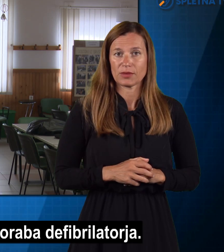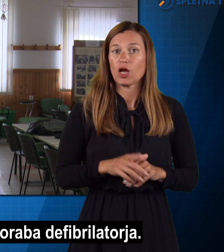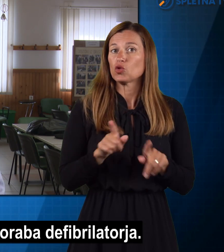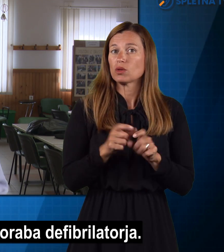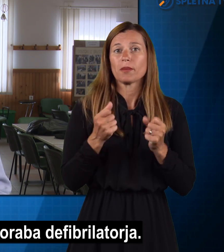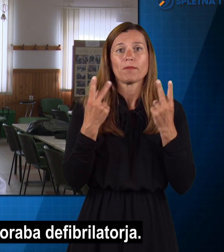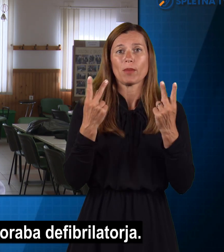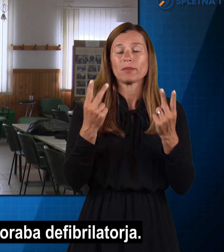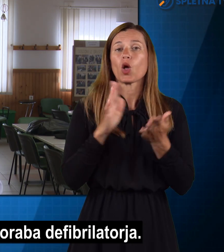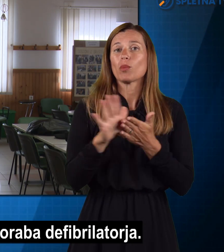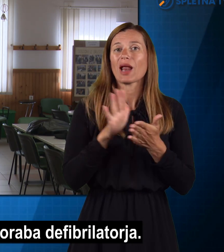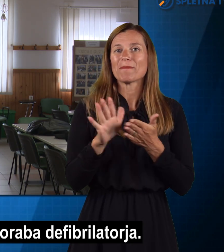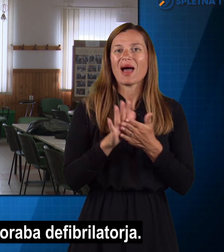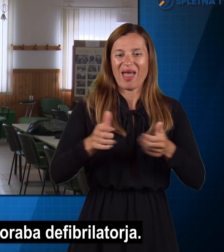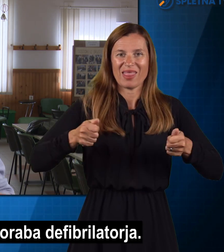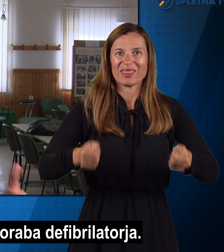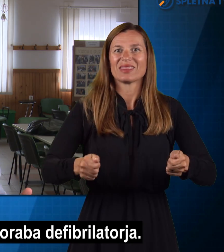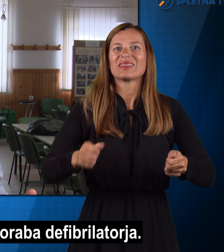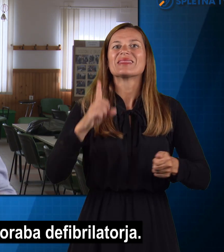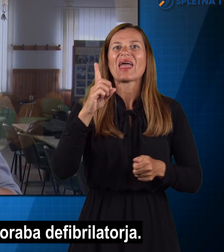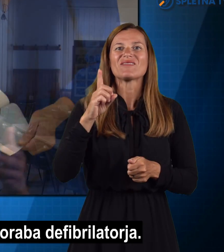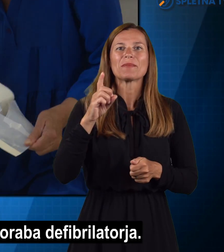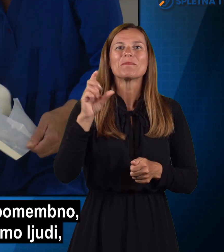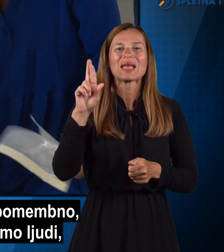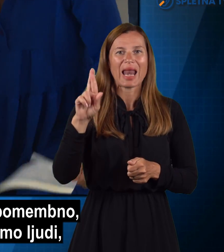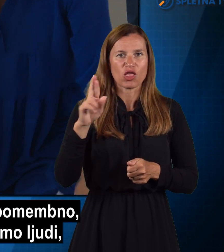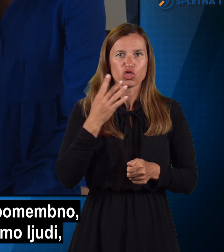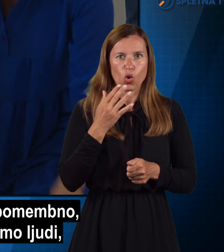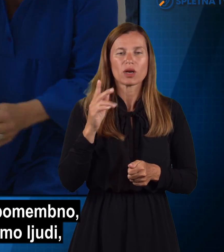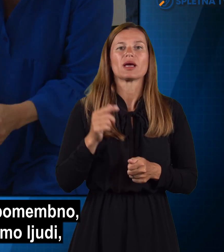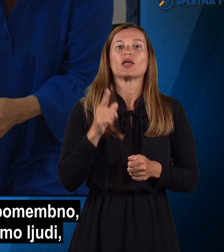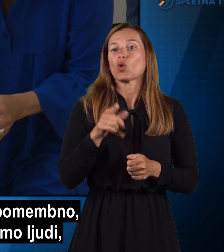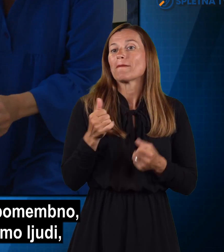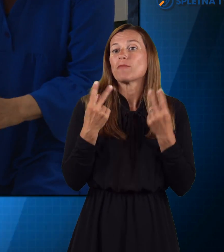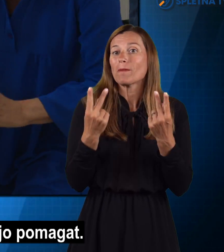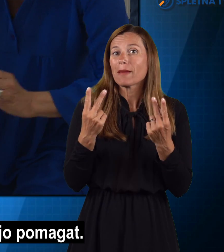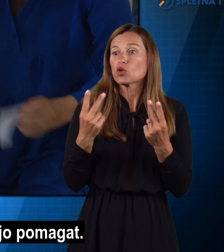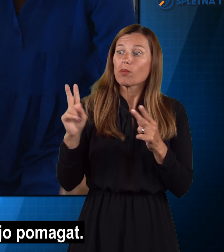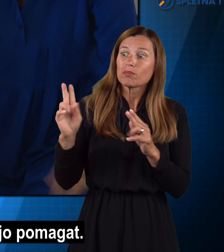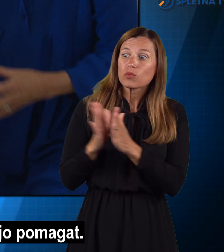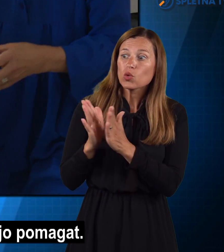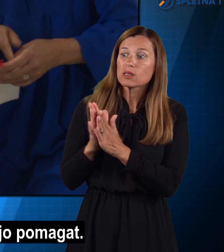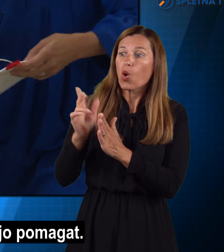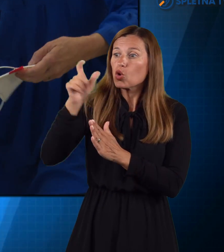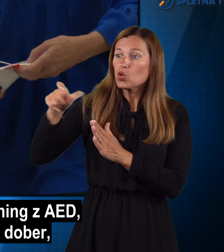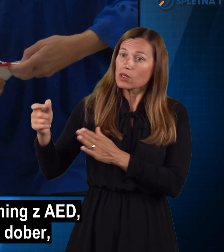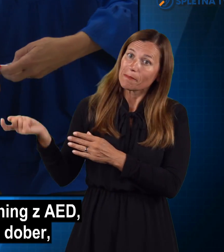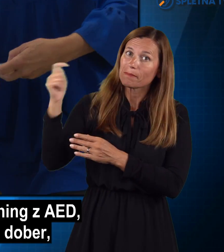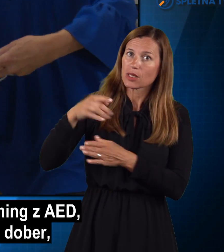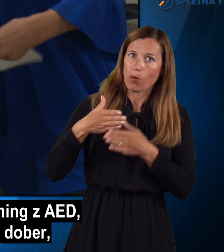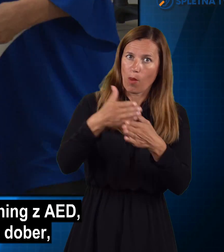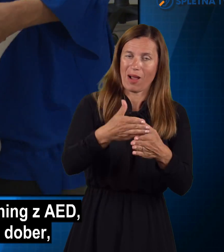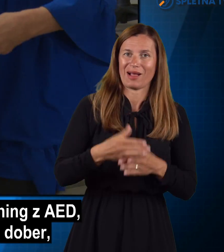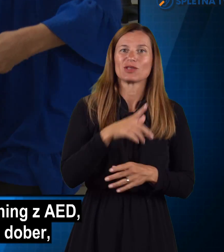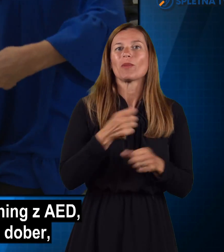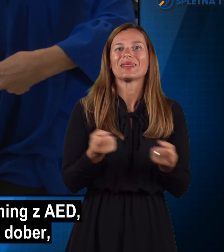je tudi uporaba defibrilatorja, zato je tudi pomembno, da pokličemo ljudi, da nam pridejo pomagati. To je pa naš trening AED, ki je v